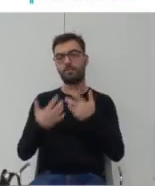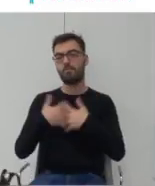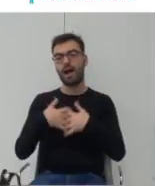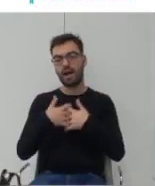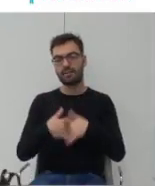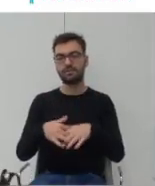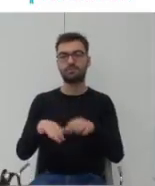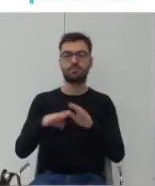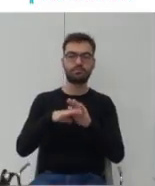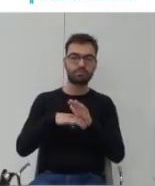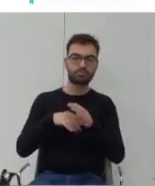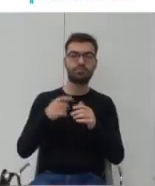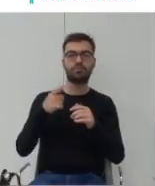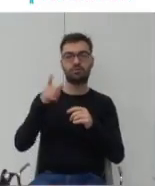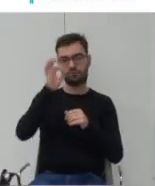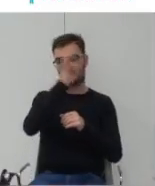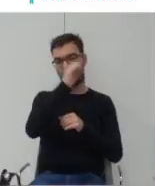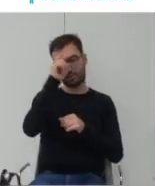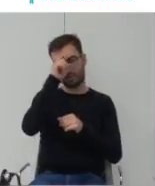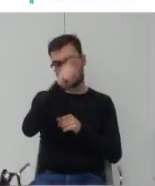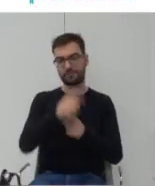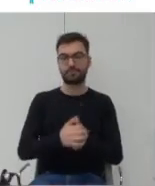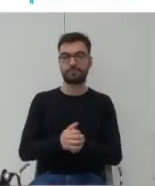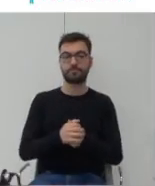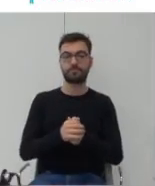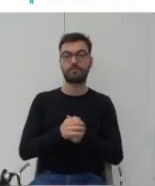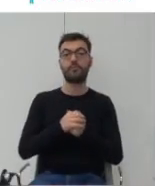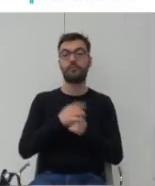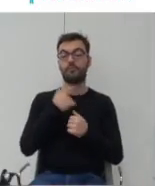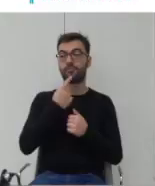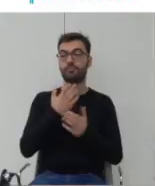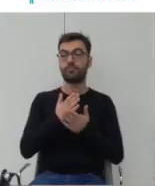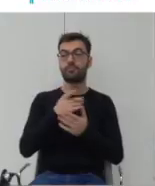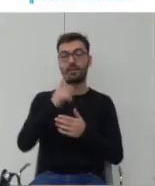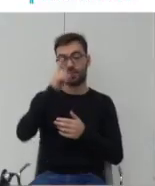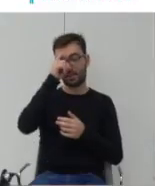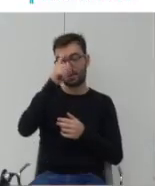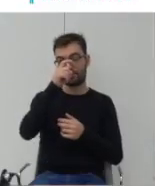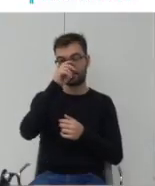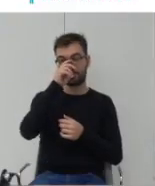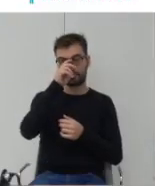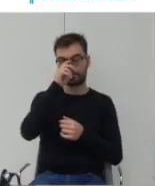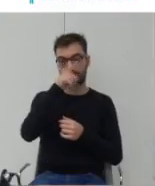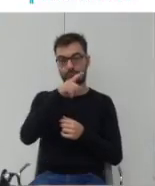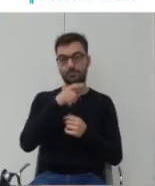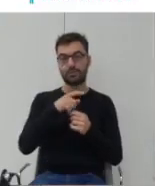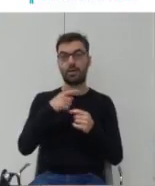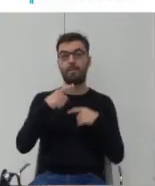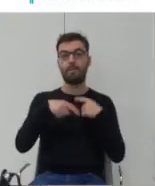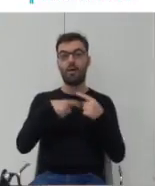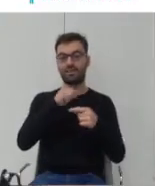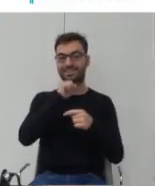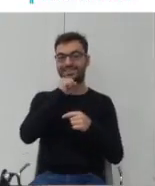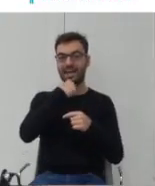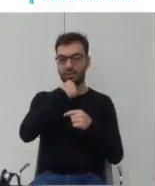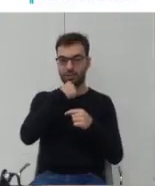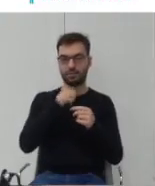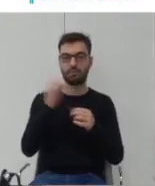mechanizmów, które wprowadzają Niemcy. Bowiem dodam, że Niemcy są krajem, gdzie ten proces starzenia